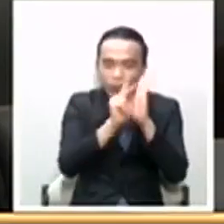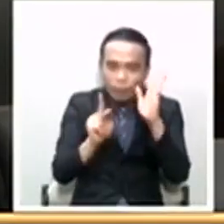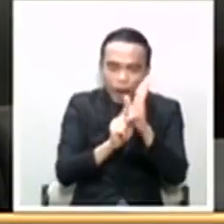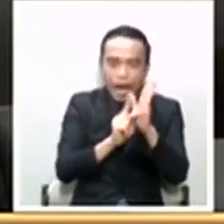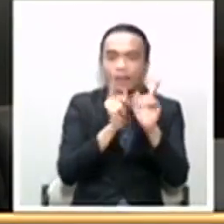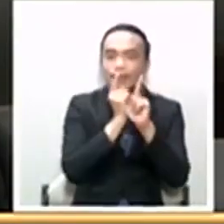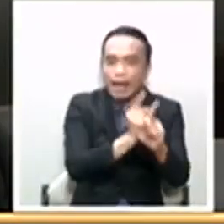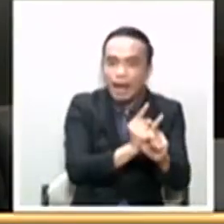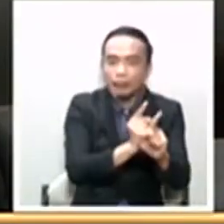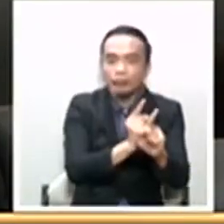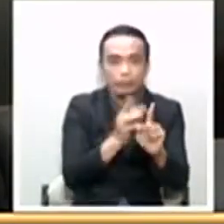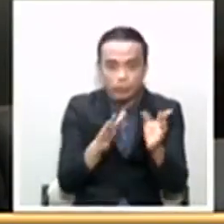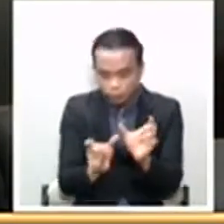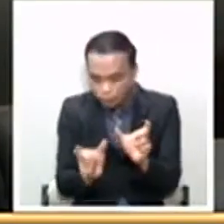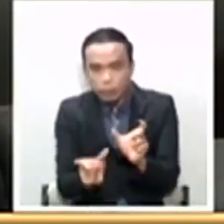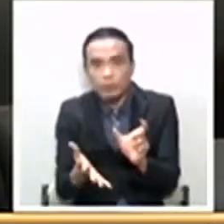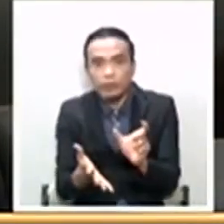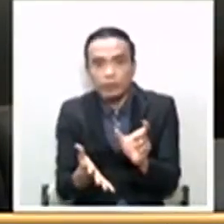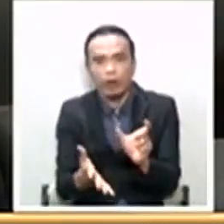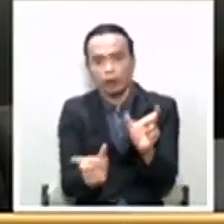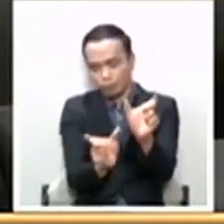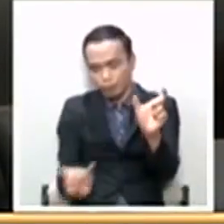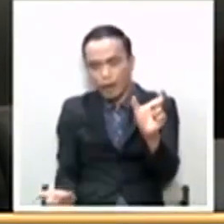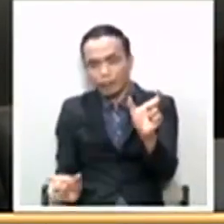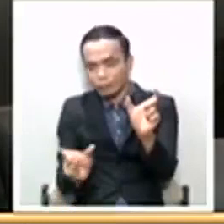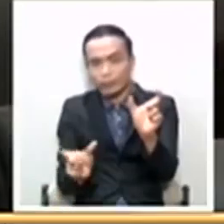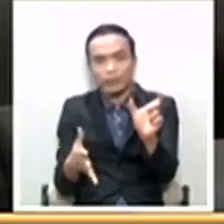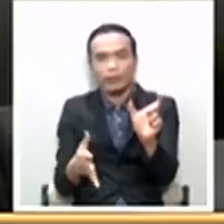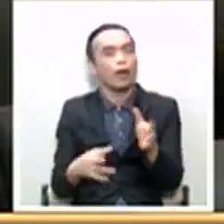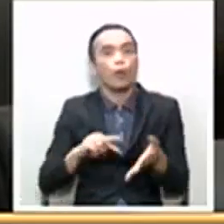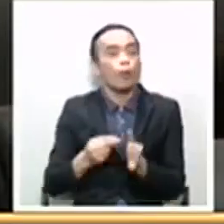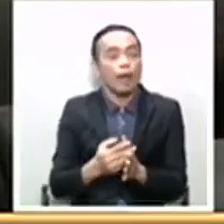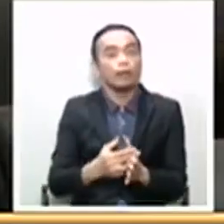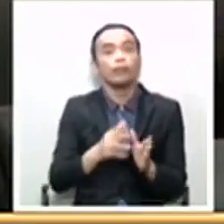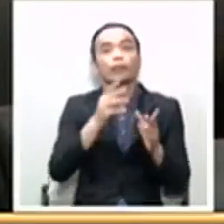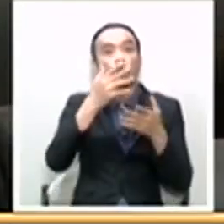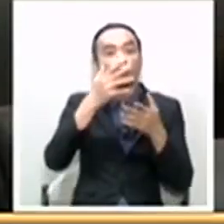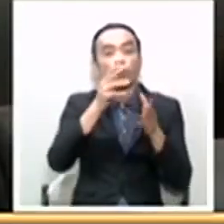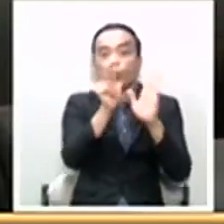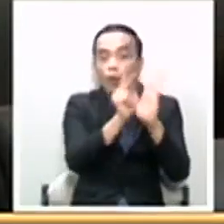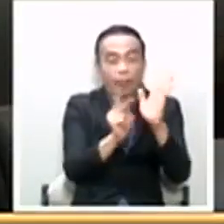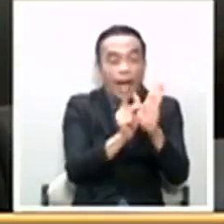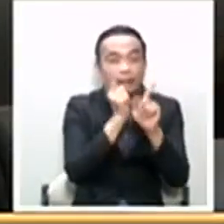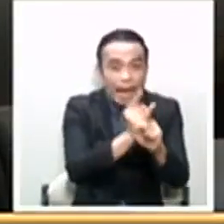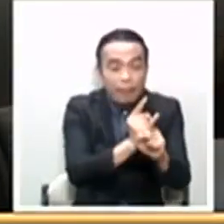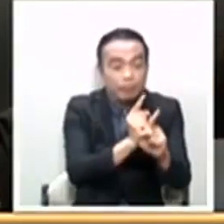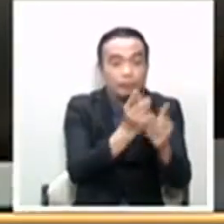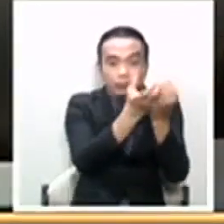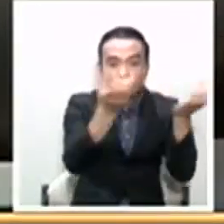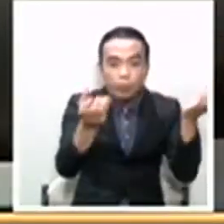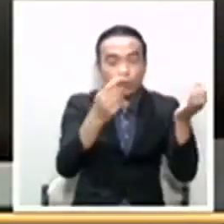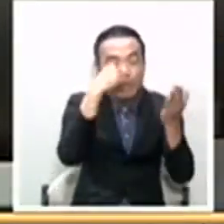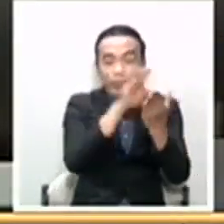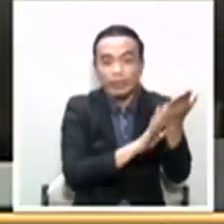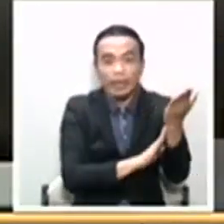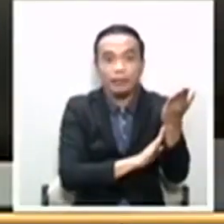บนี้แสดงให้เห็นว่าท่านจะเข้ารับหน้าที่และใช้อำนาจของท่านโดยไม่รักษาไว้และไม่ปฏิบัติตามรัฐธรรมนูญแห่งราชอาณาจักร